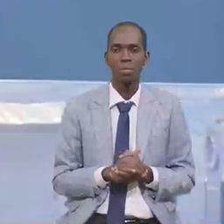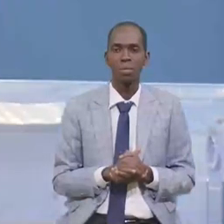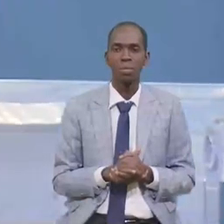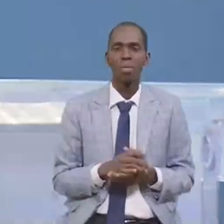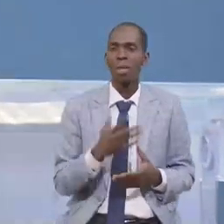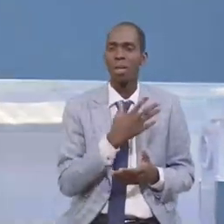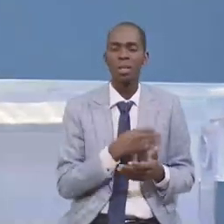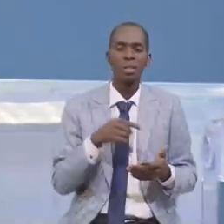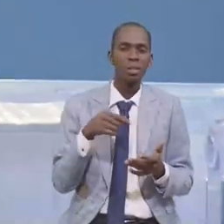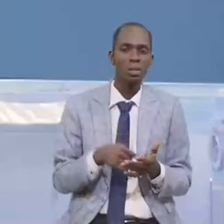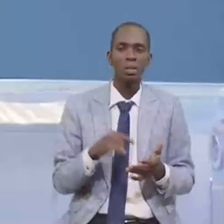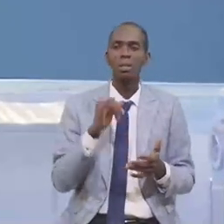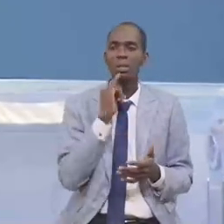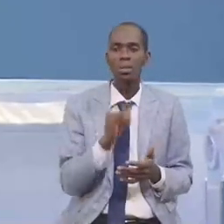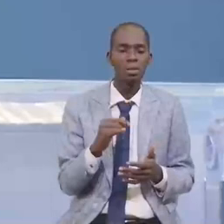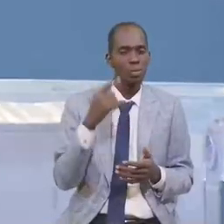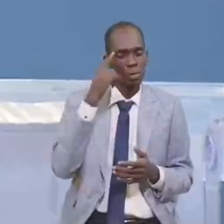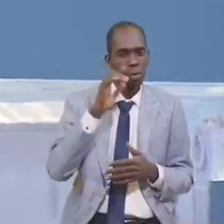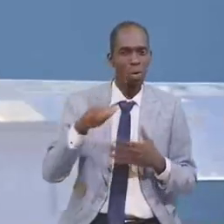Et ça, c'est pour tous les membres.